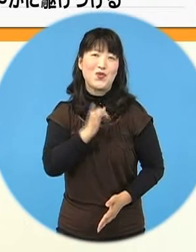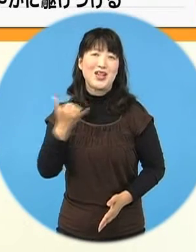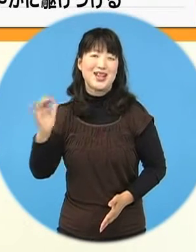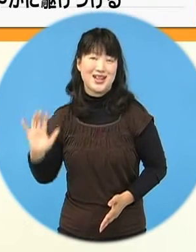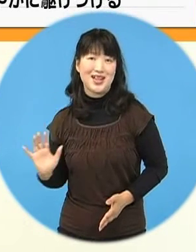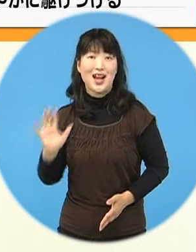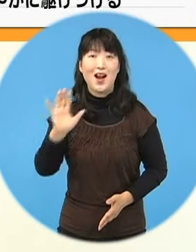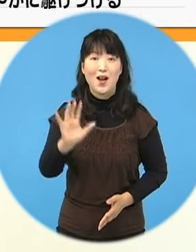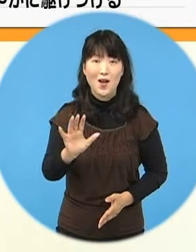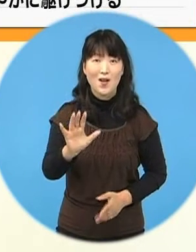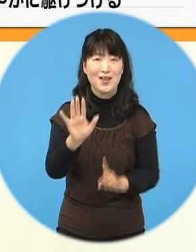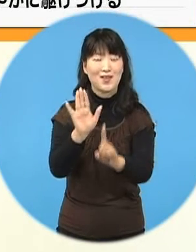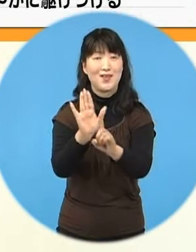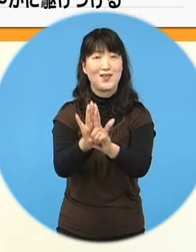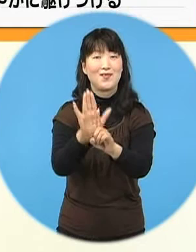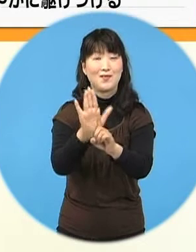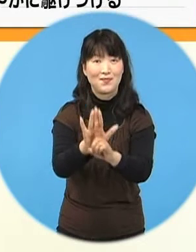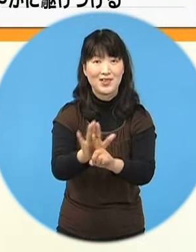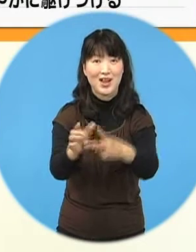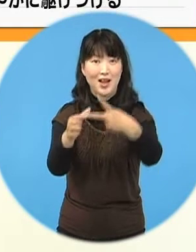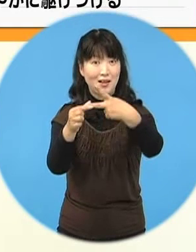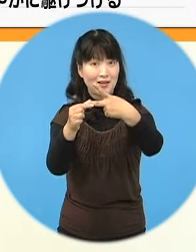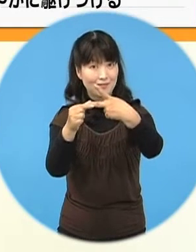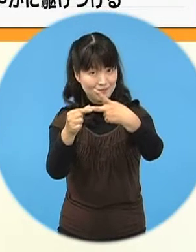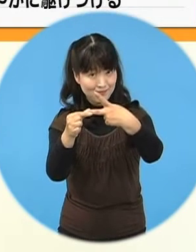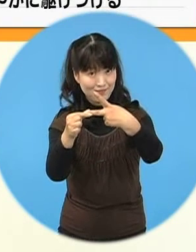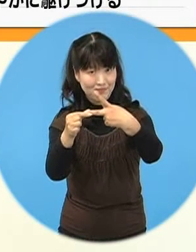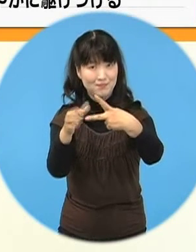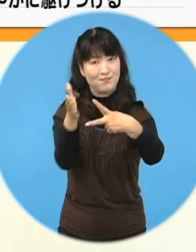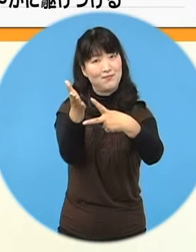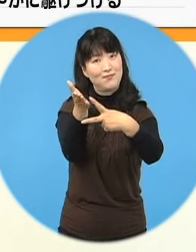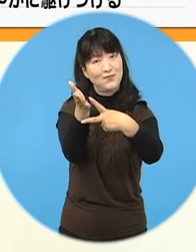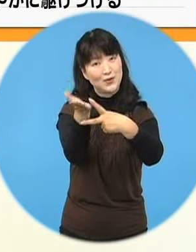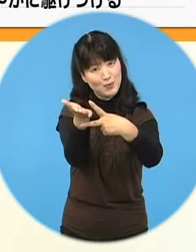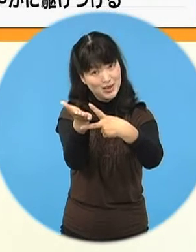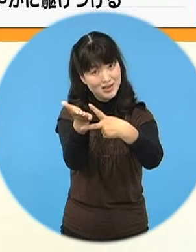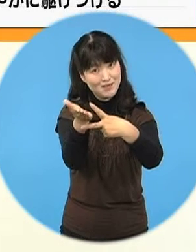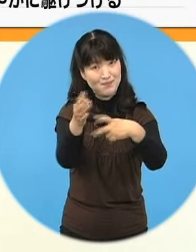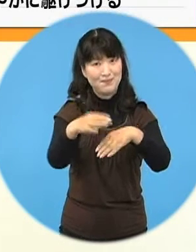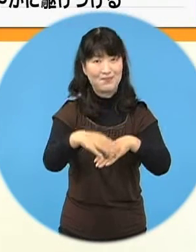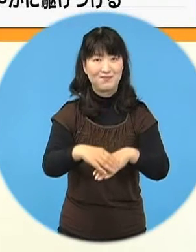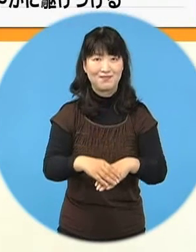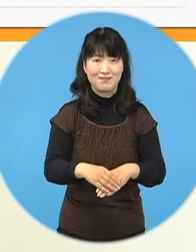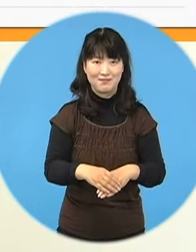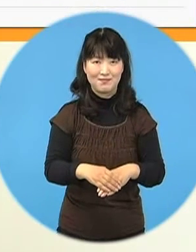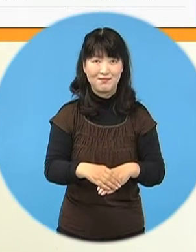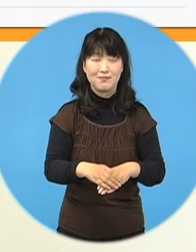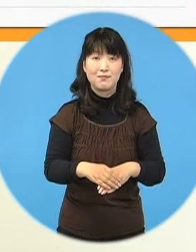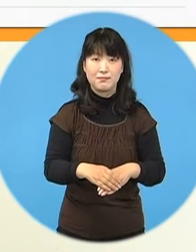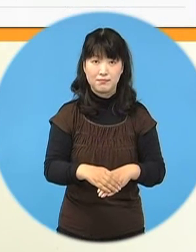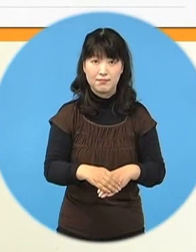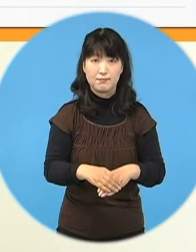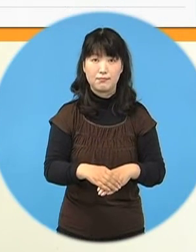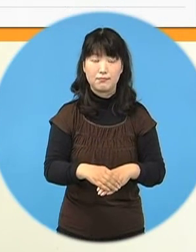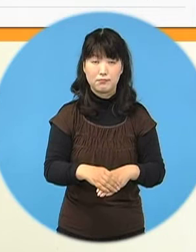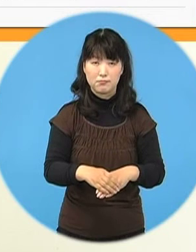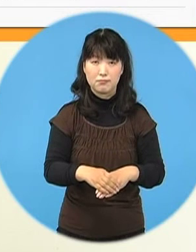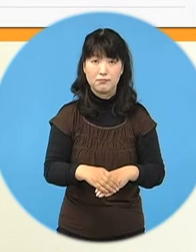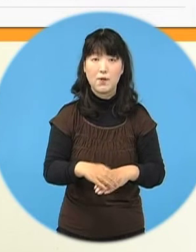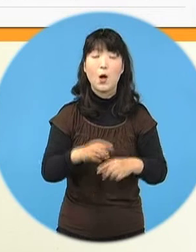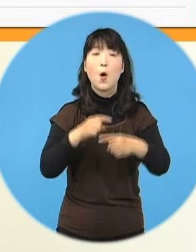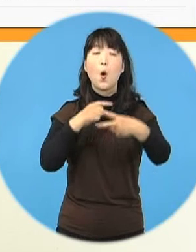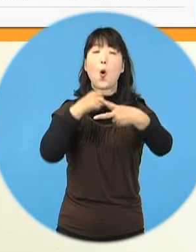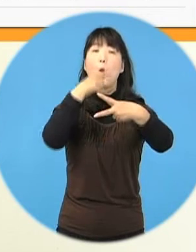この点について地域避難場所との大きな違いがあります。 なお、以前